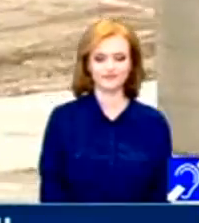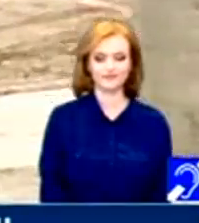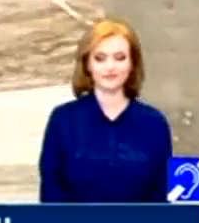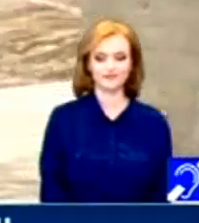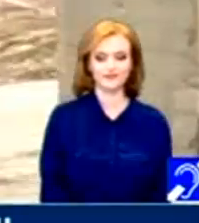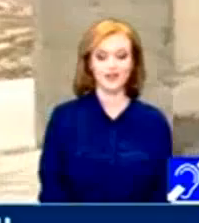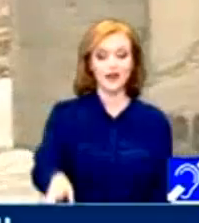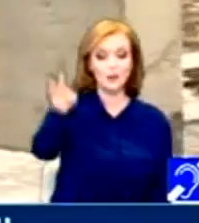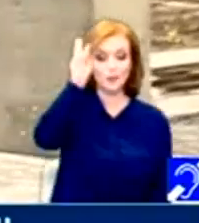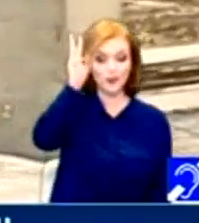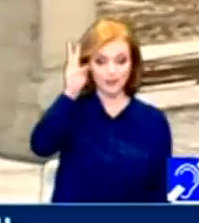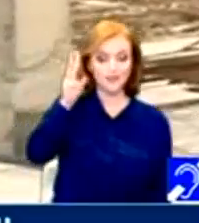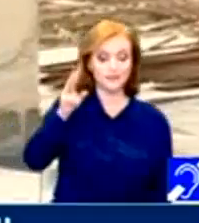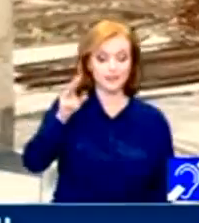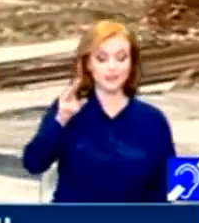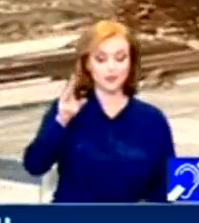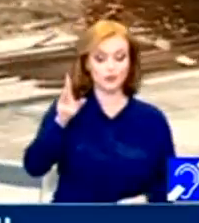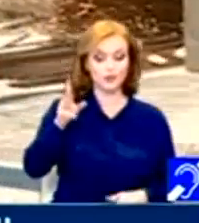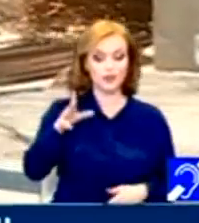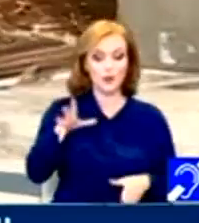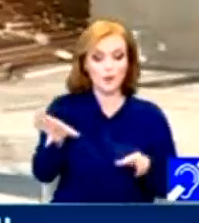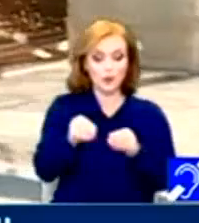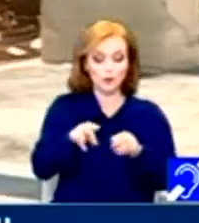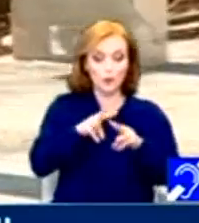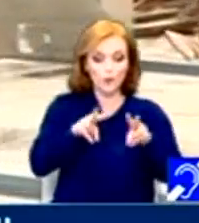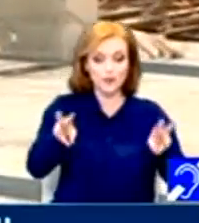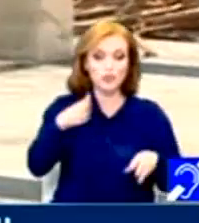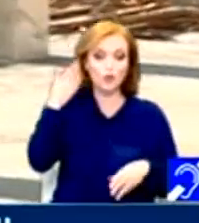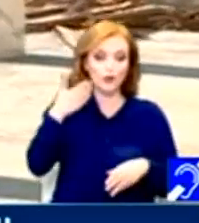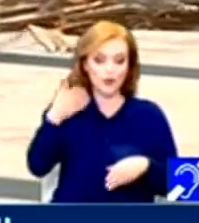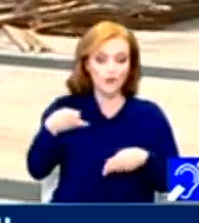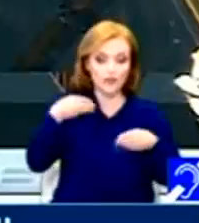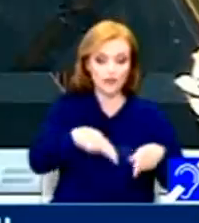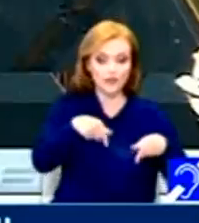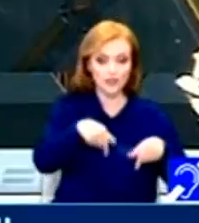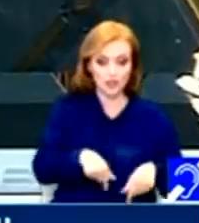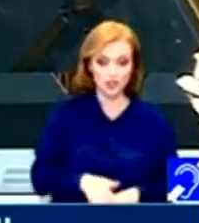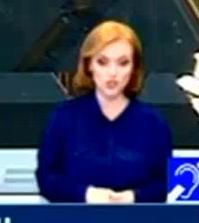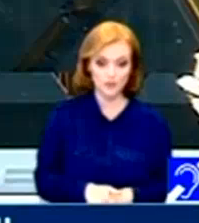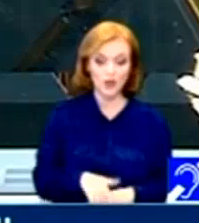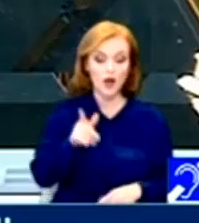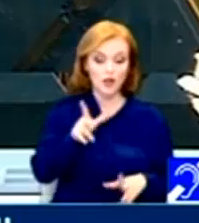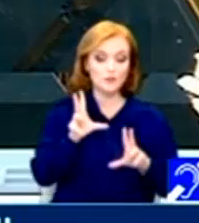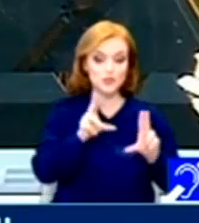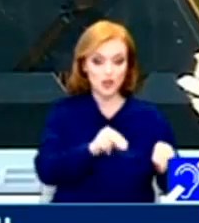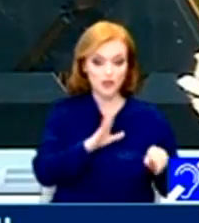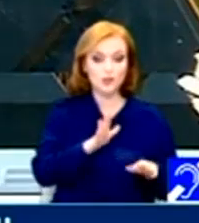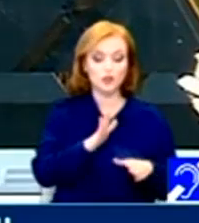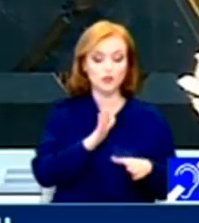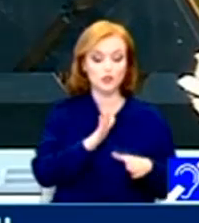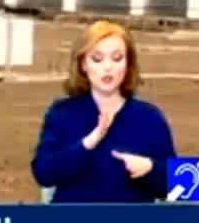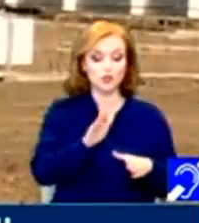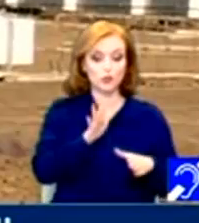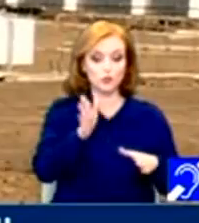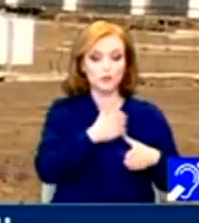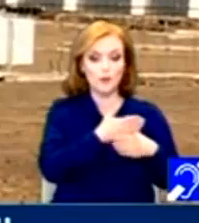Șeful diplomației din România a declarat că Republica Moldova trebuie să-și mențină parcursul european, iar investiția în acest gazoduct va ajuta Chișinăul